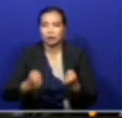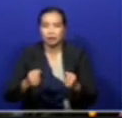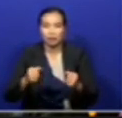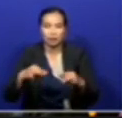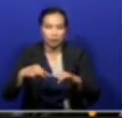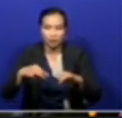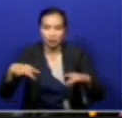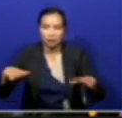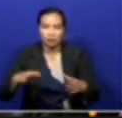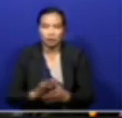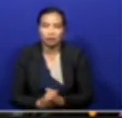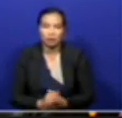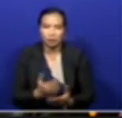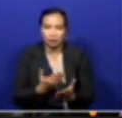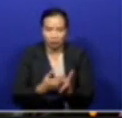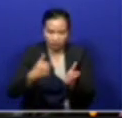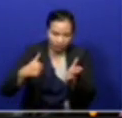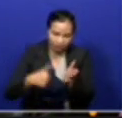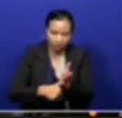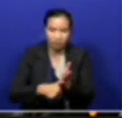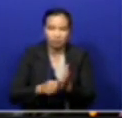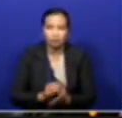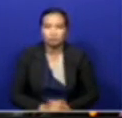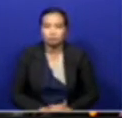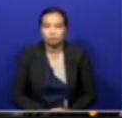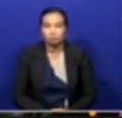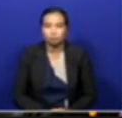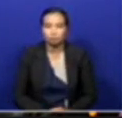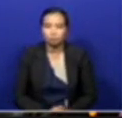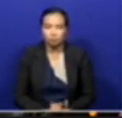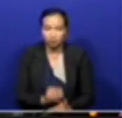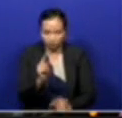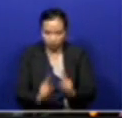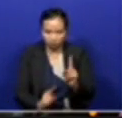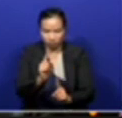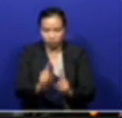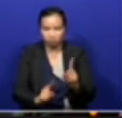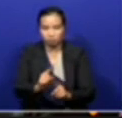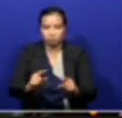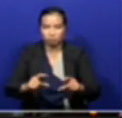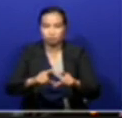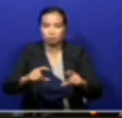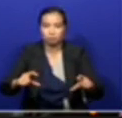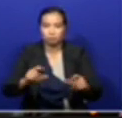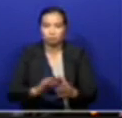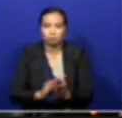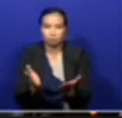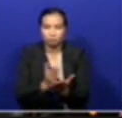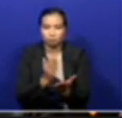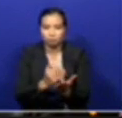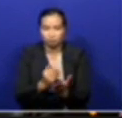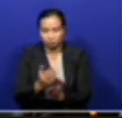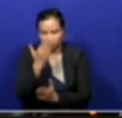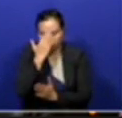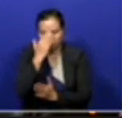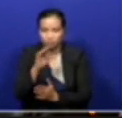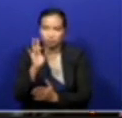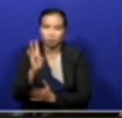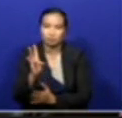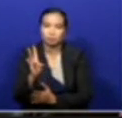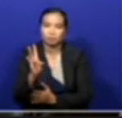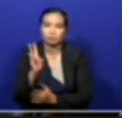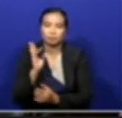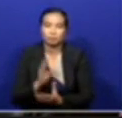องกันกับการชำระหนี้จากลูกหนี้จากการประมูลหมายเลขทะเบียนรถหน้า7ค่ะเล่มเดิมนะคะ